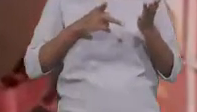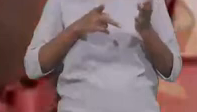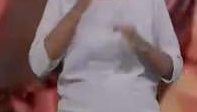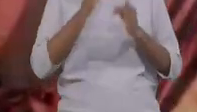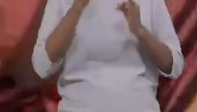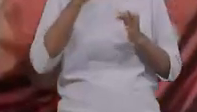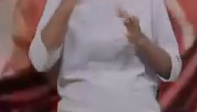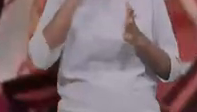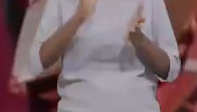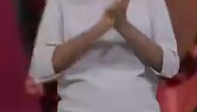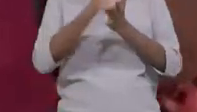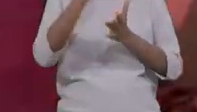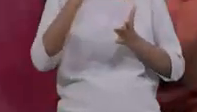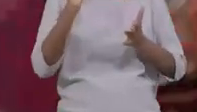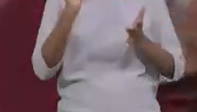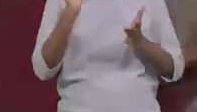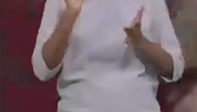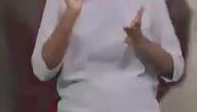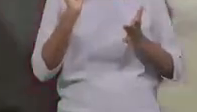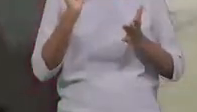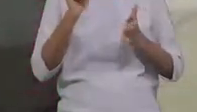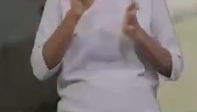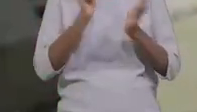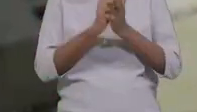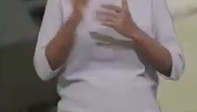partial? Si tu peux croire